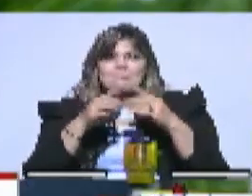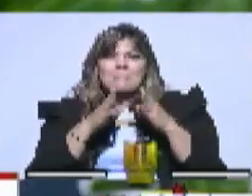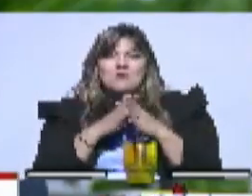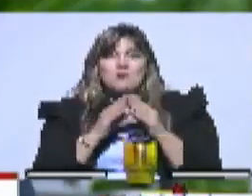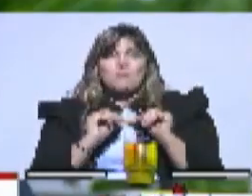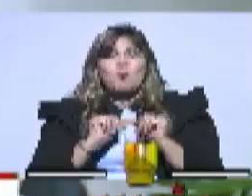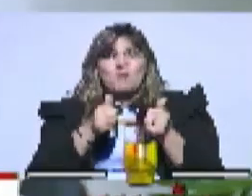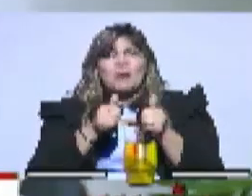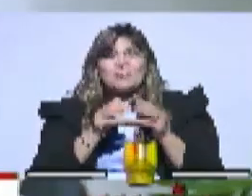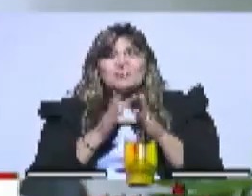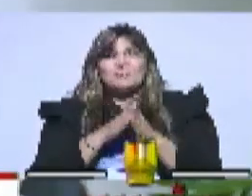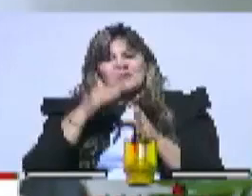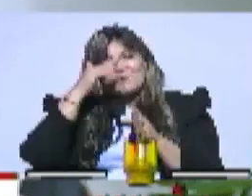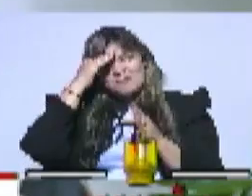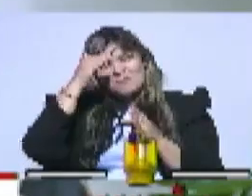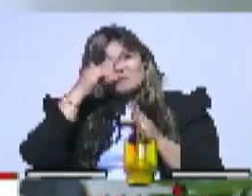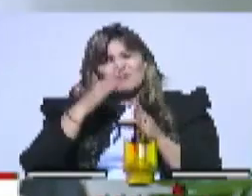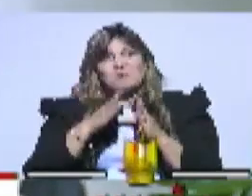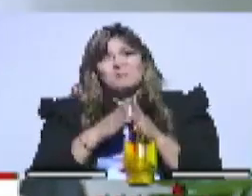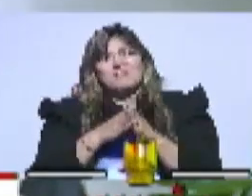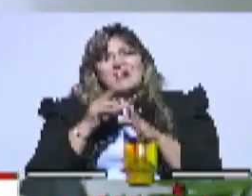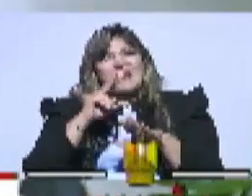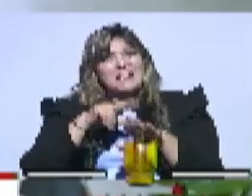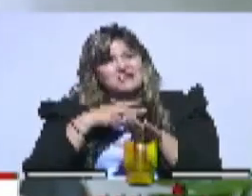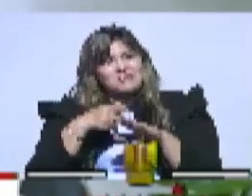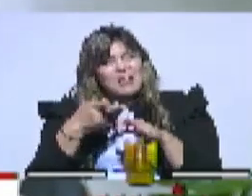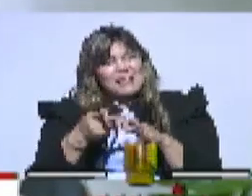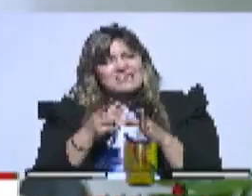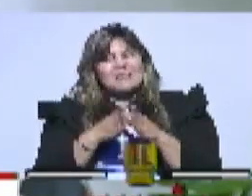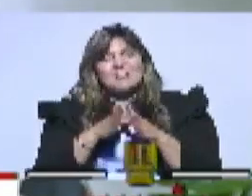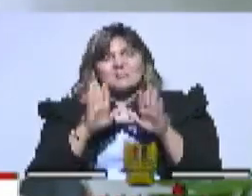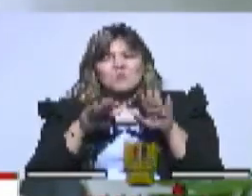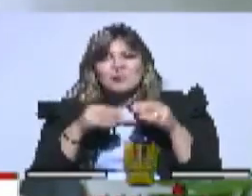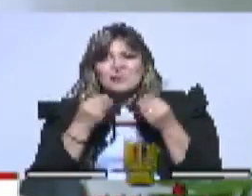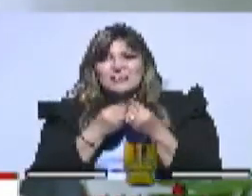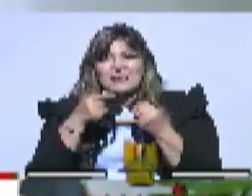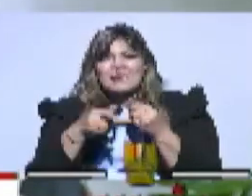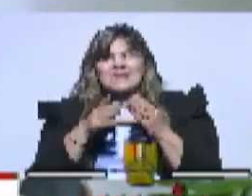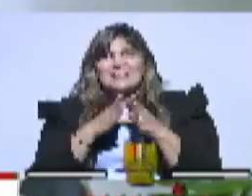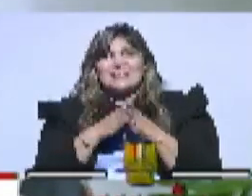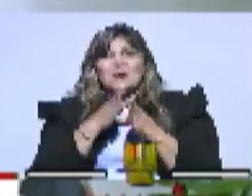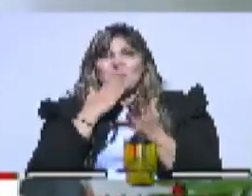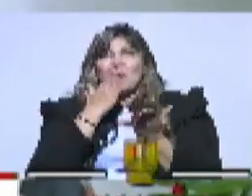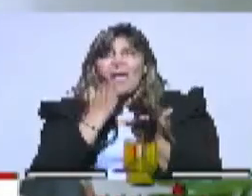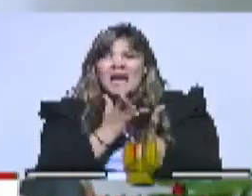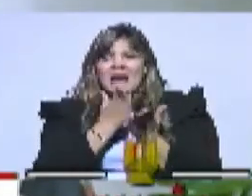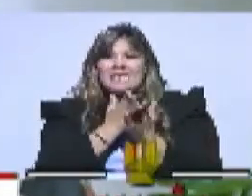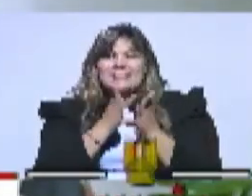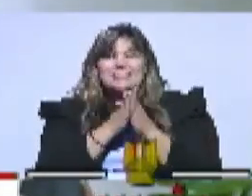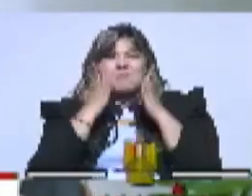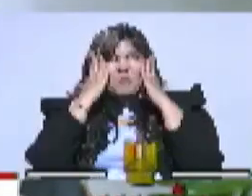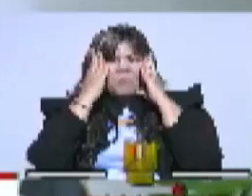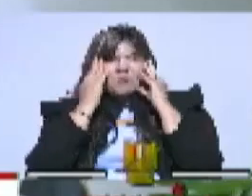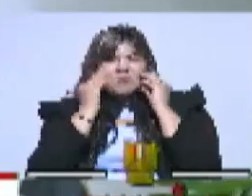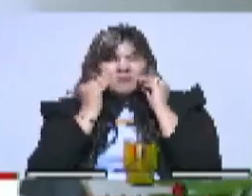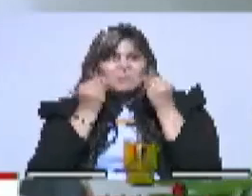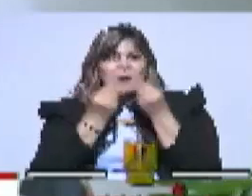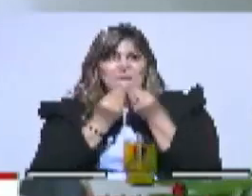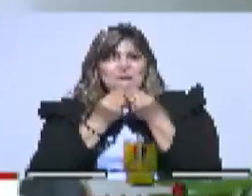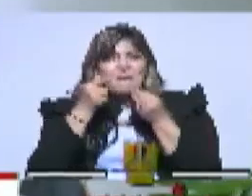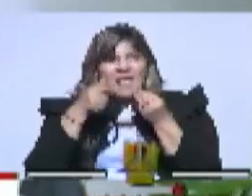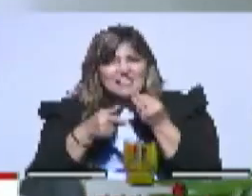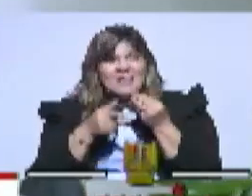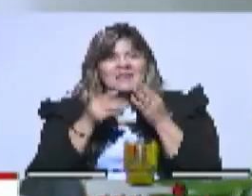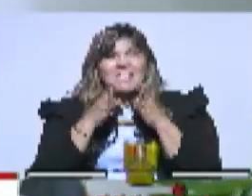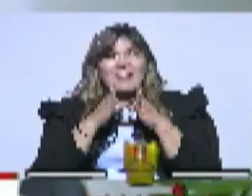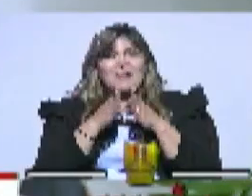أيضا. بشكر حضرتك يا فندم على هذه الشهادة وتواجد حضرتك معنا النهاردة، وحقيقي بكون سعيد جدا بوجود حضرتك معنا